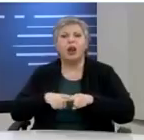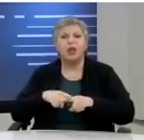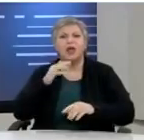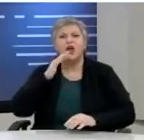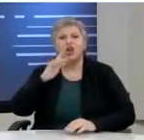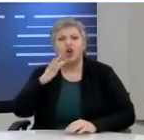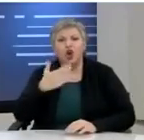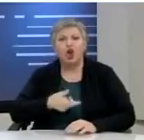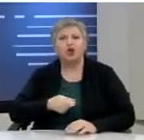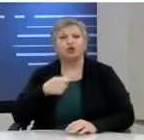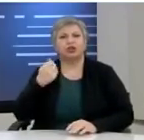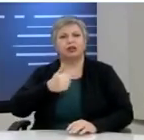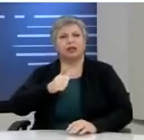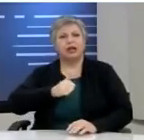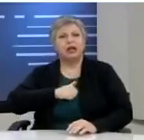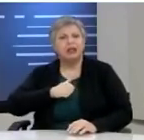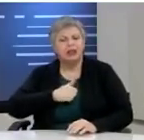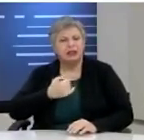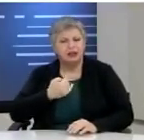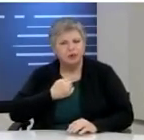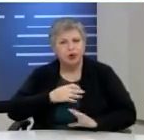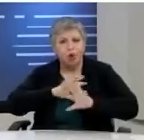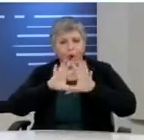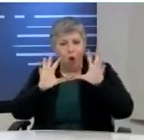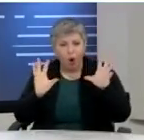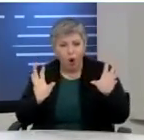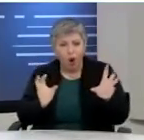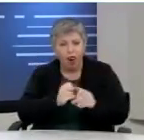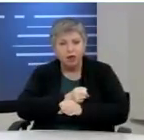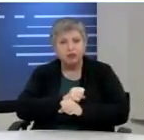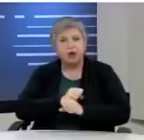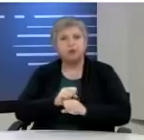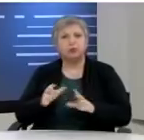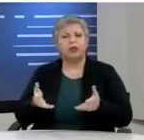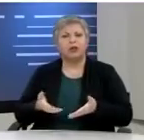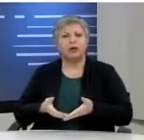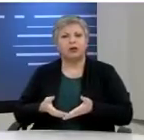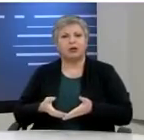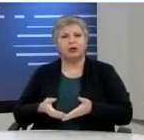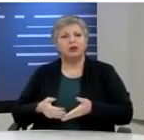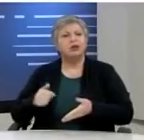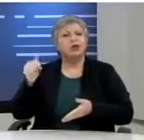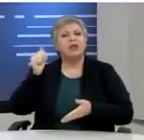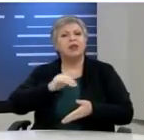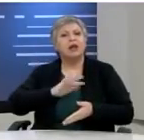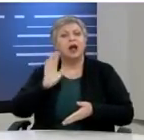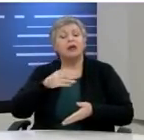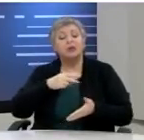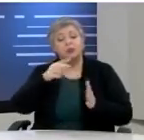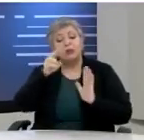εμάς. Ξέρετε γιατί? Διαβάστε την ανακοίνωση που έκανε το ΒΜΡΟ για τη ρηματική διακοίνωση. Διαβάστε